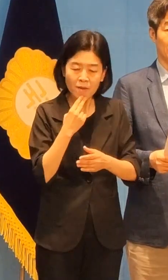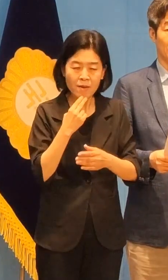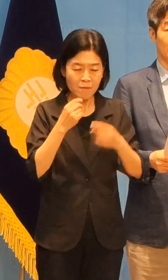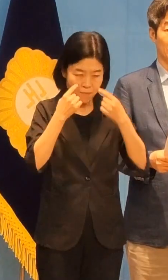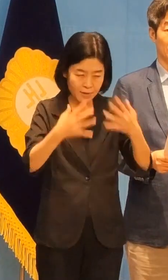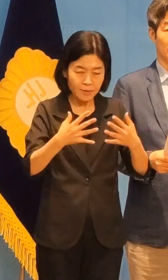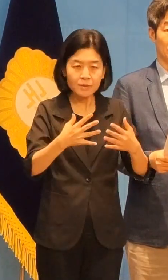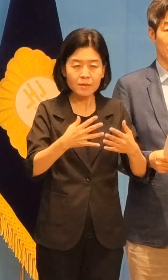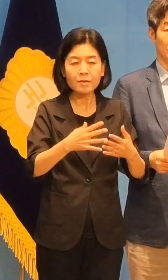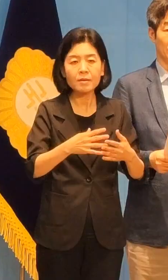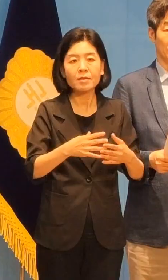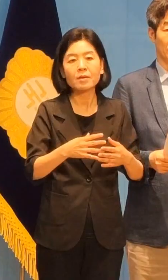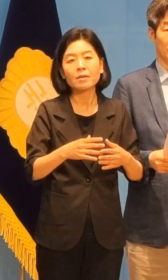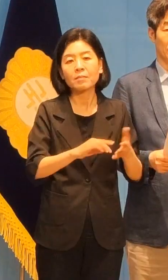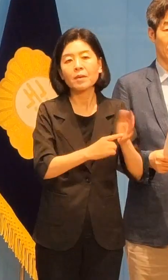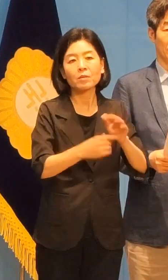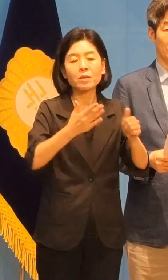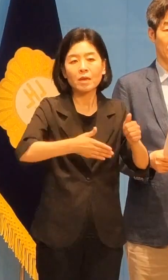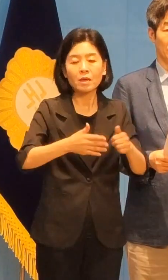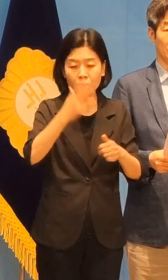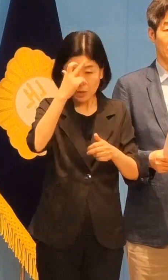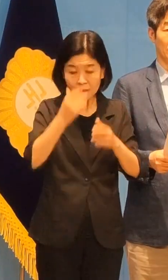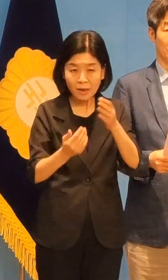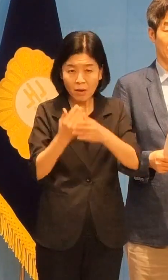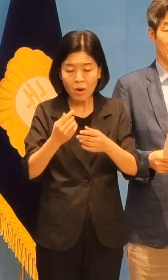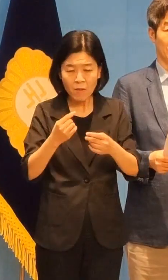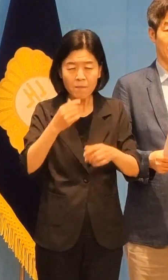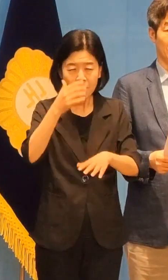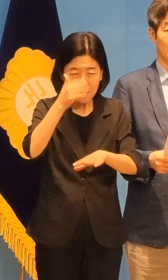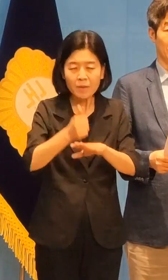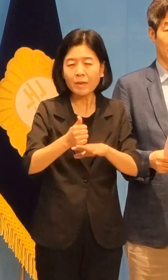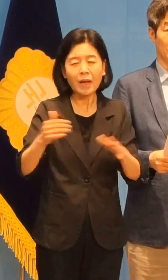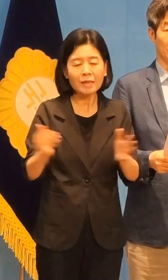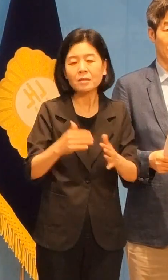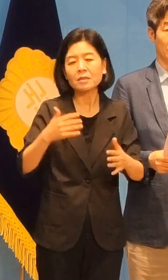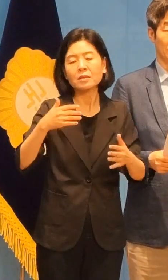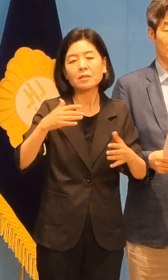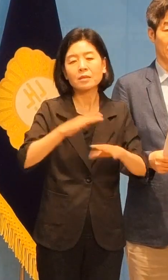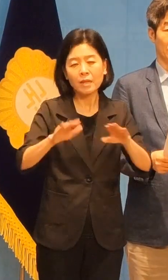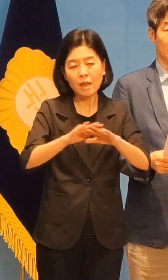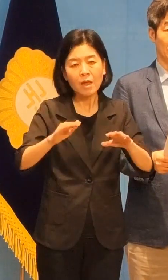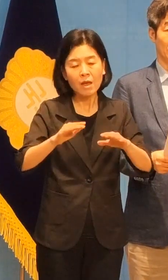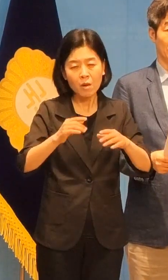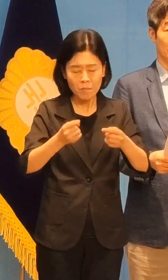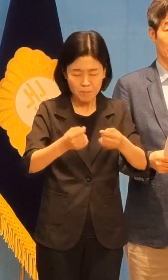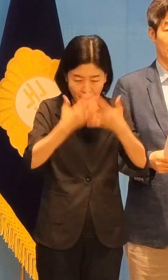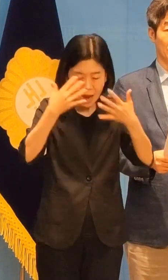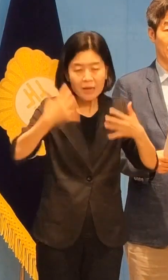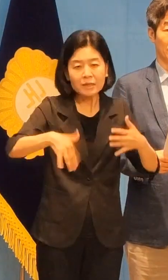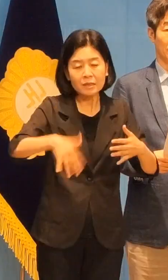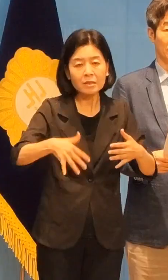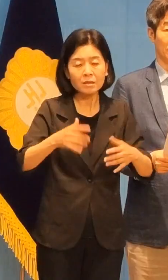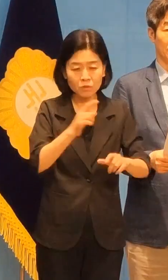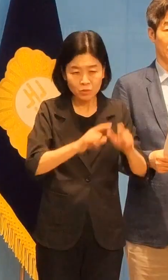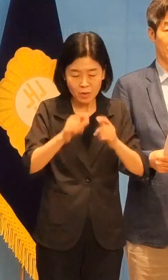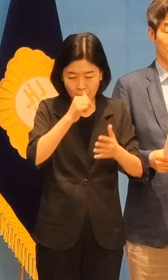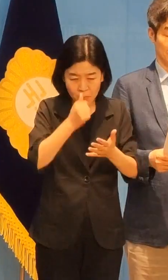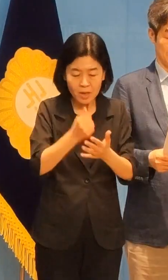끝까지 밝혀지지 않았습니다. 추가 피해자와 추가 범죄 여부까지 철저히 규명되어야